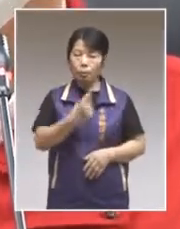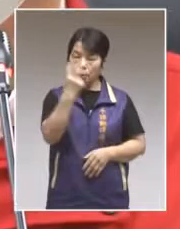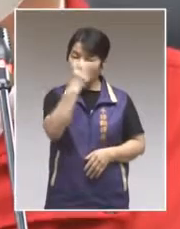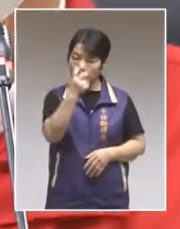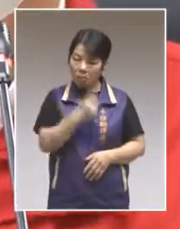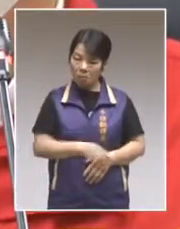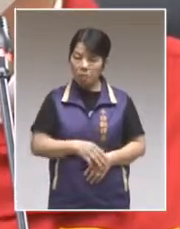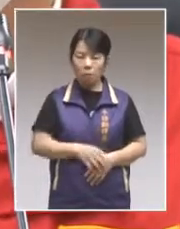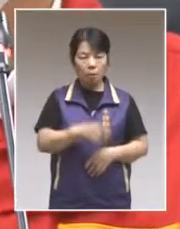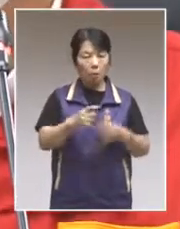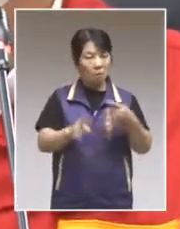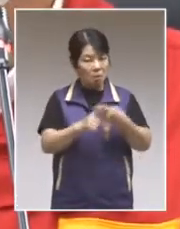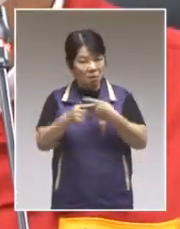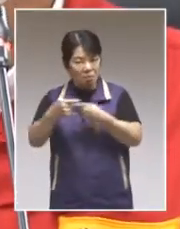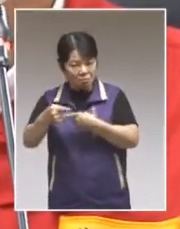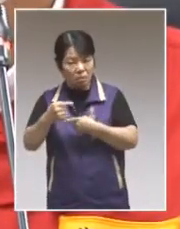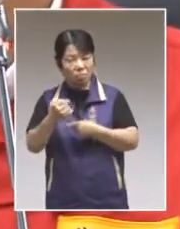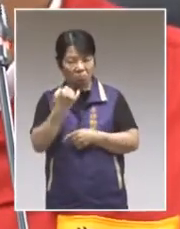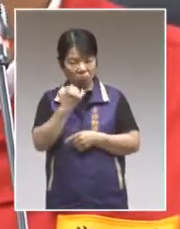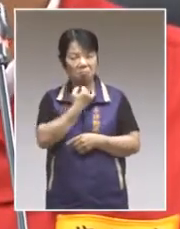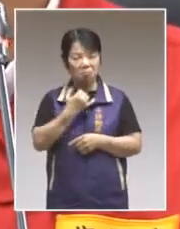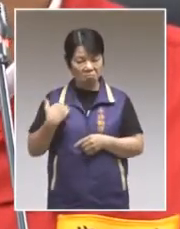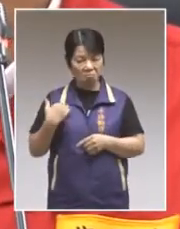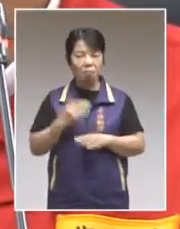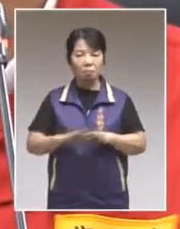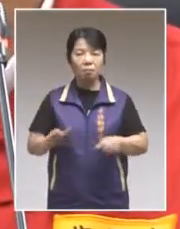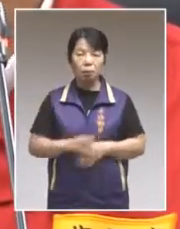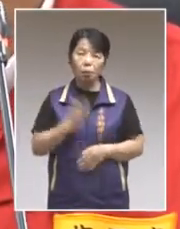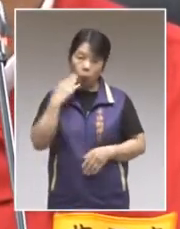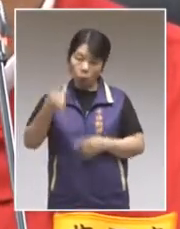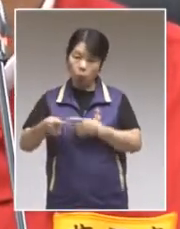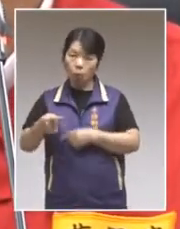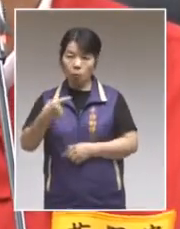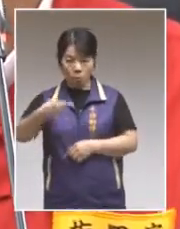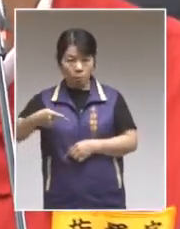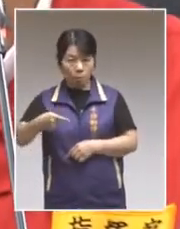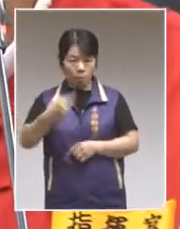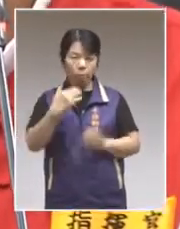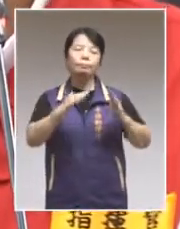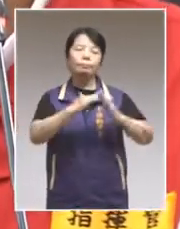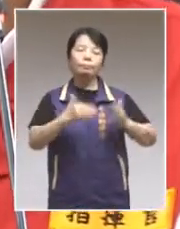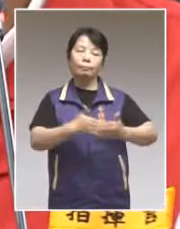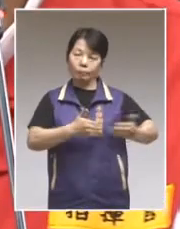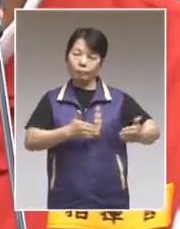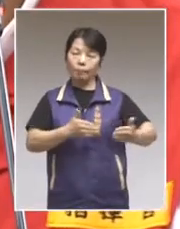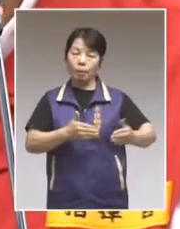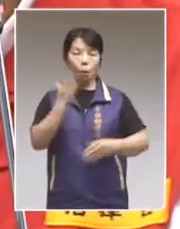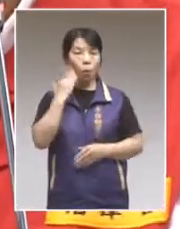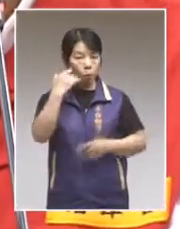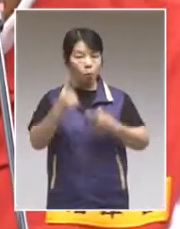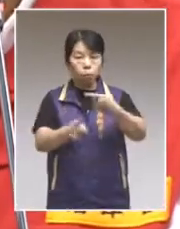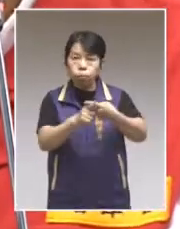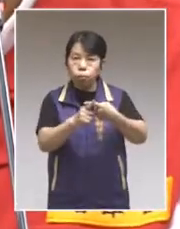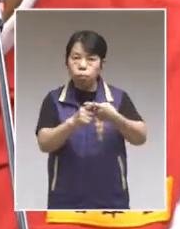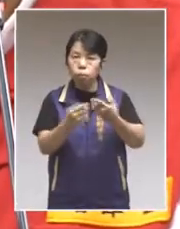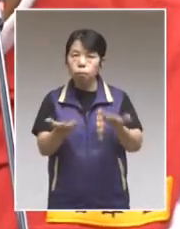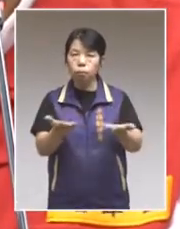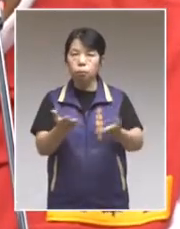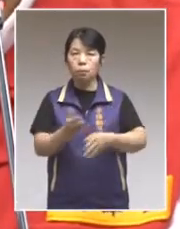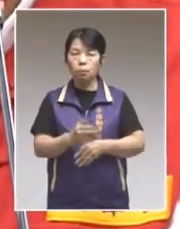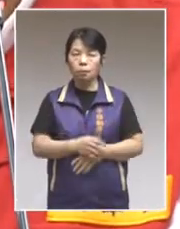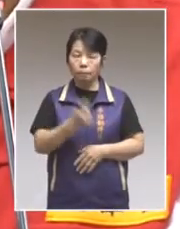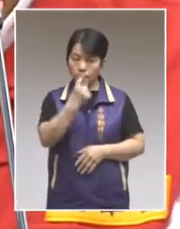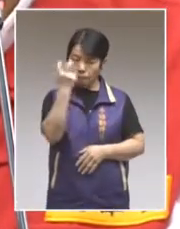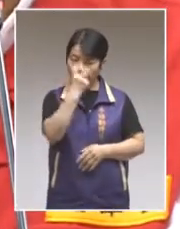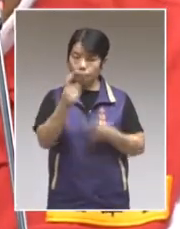能是阳性或者是阴性，那假如是阴性，那就是进行居家隔离，那假如是阳性，快